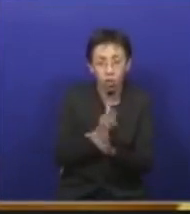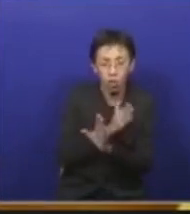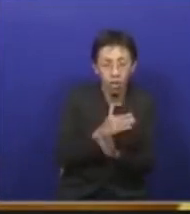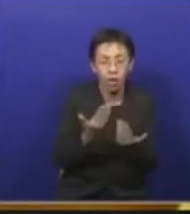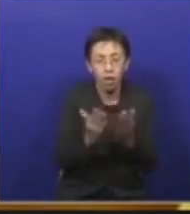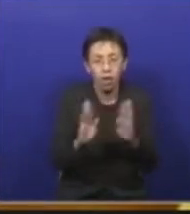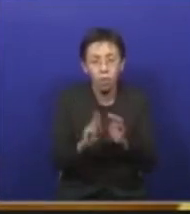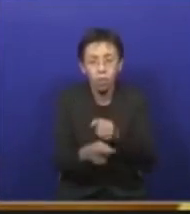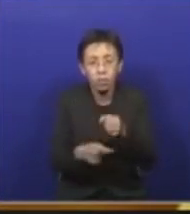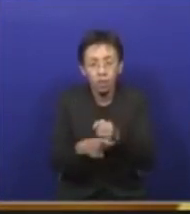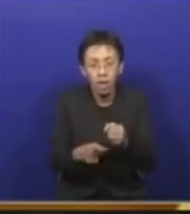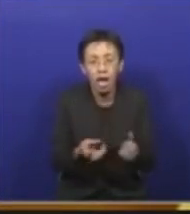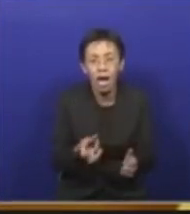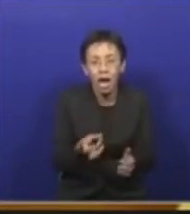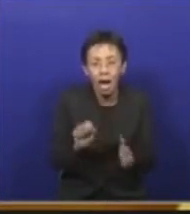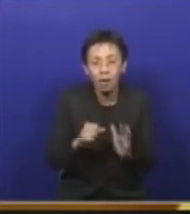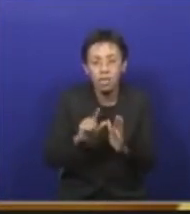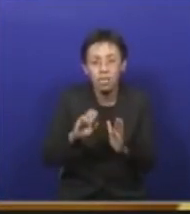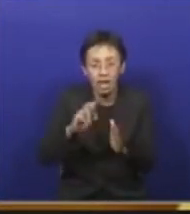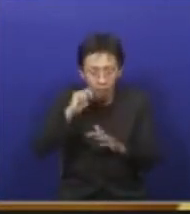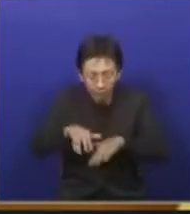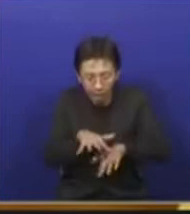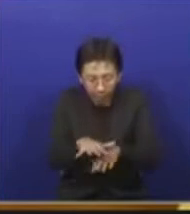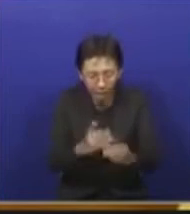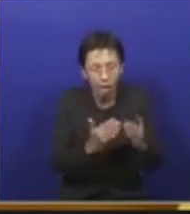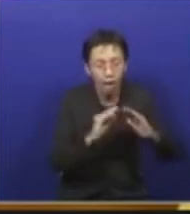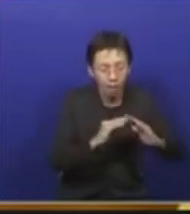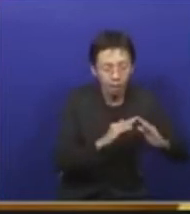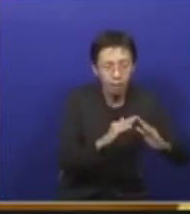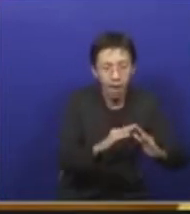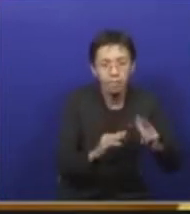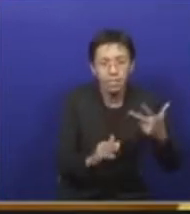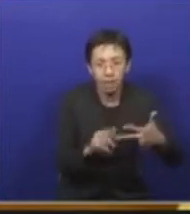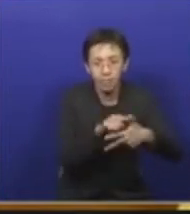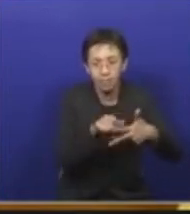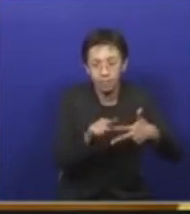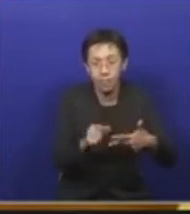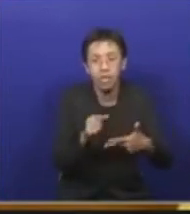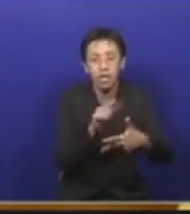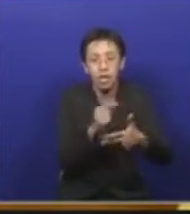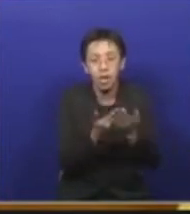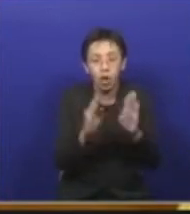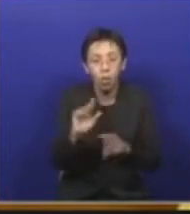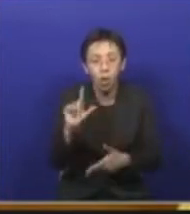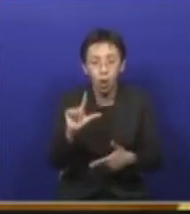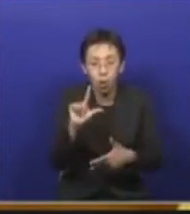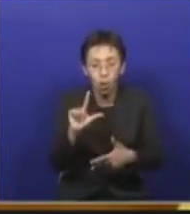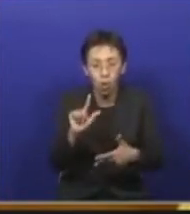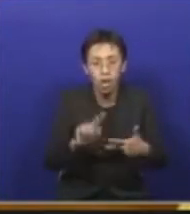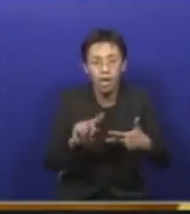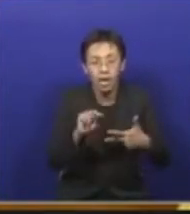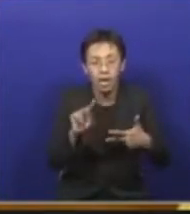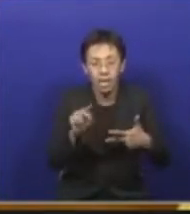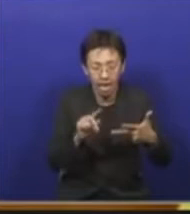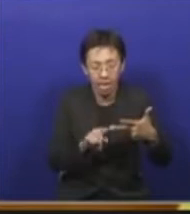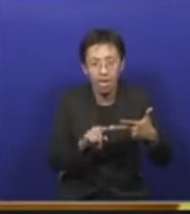ชาวนาปลูกข้าวสาลีอยู่สองริมฝั่งแม่น้ำนาอยู่สามครอบครัวนั่นก็คือครอบครัวของลุงบานน้าแทนและ